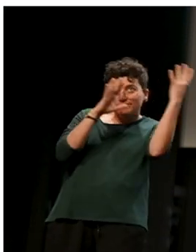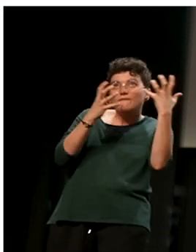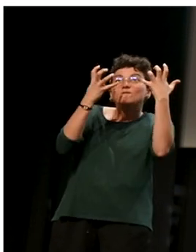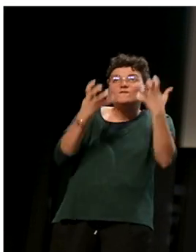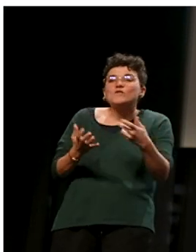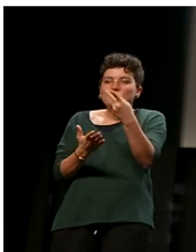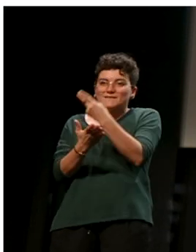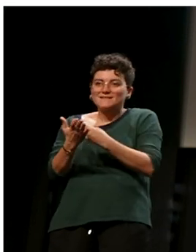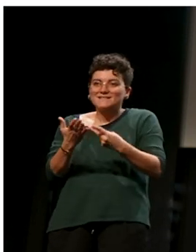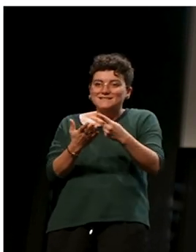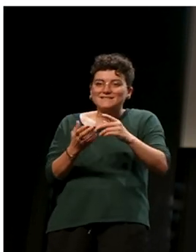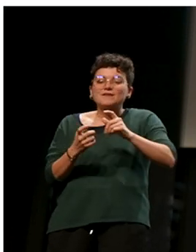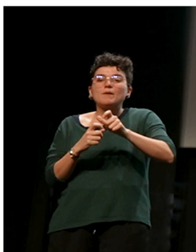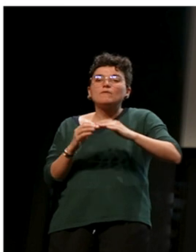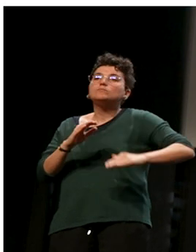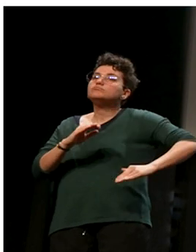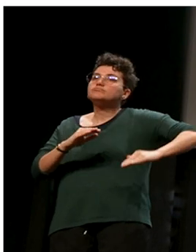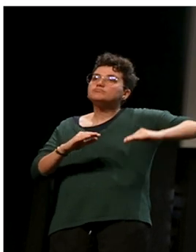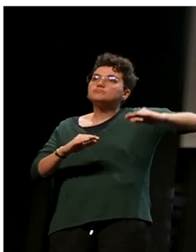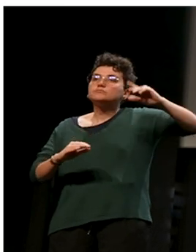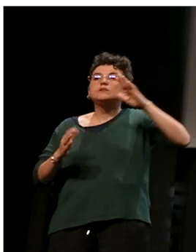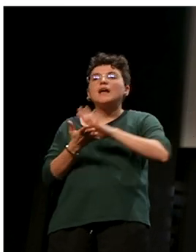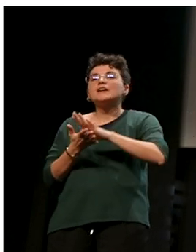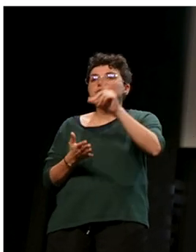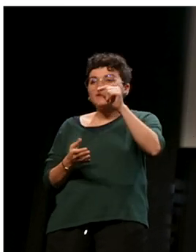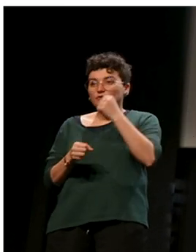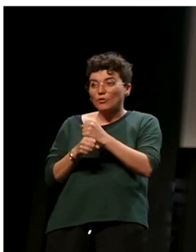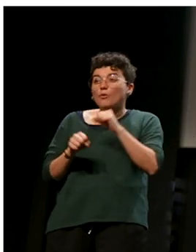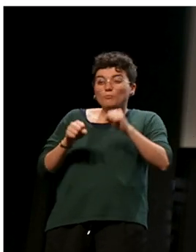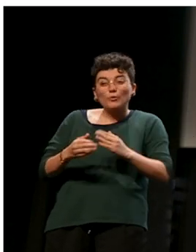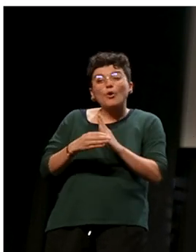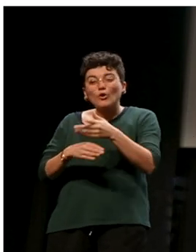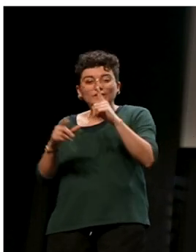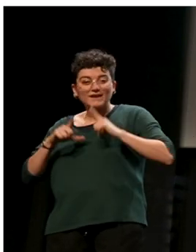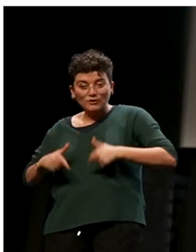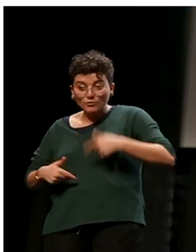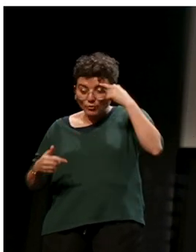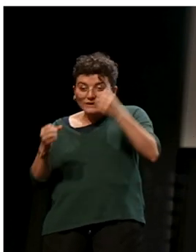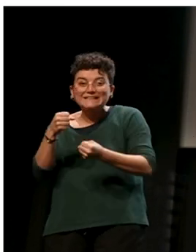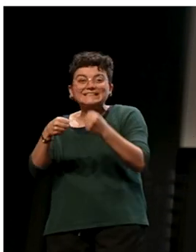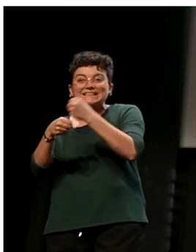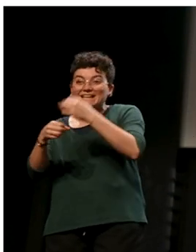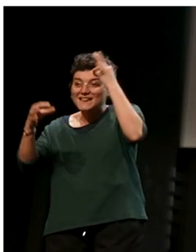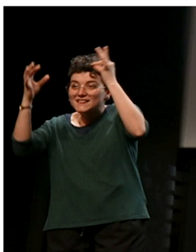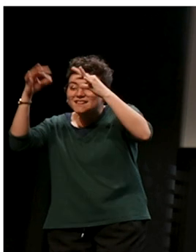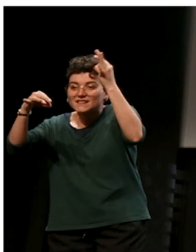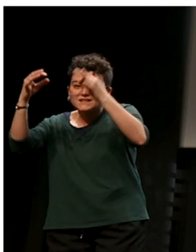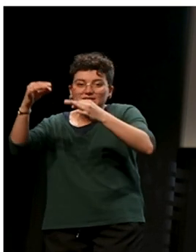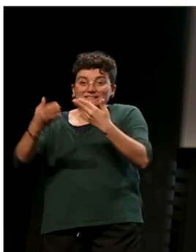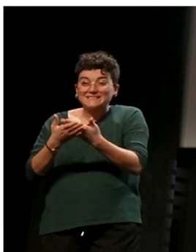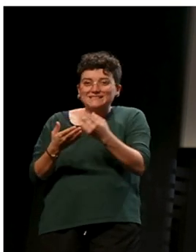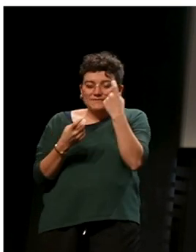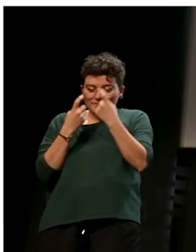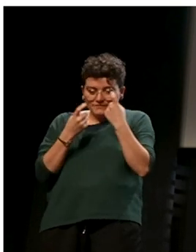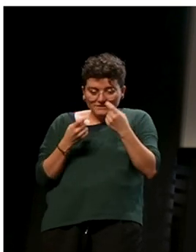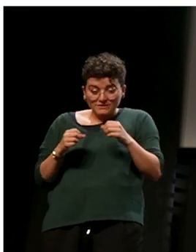du coup à avoir 20 ans dans une école avec Étienne pour créer sur ça. Moi, c'est ça. C'est ce que je disais tout à l'heure, on risque de perdre de la créativité, c'est qu'on risque de perdre cette